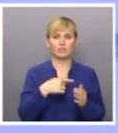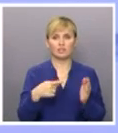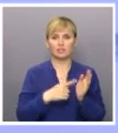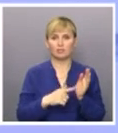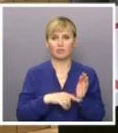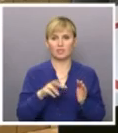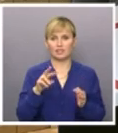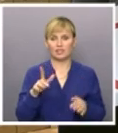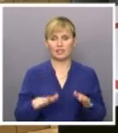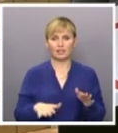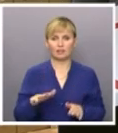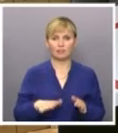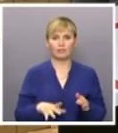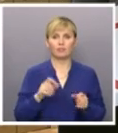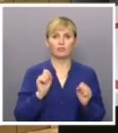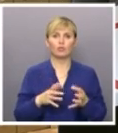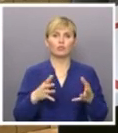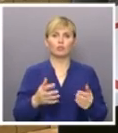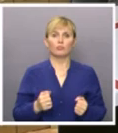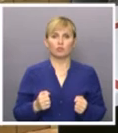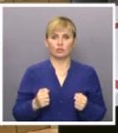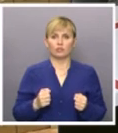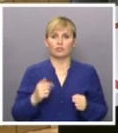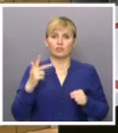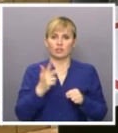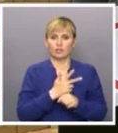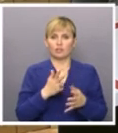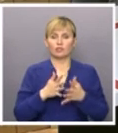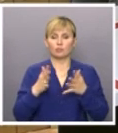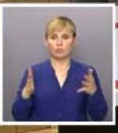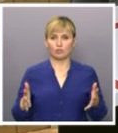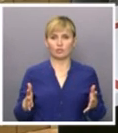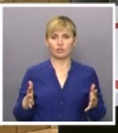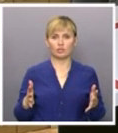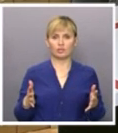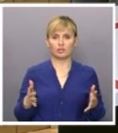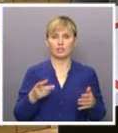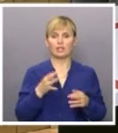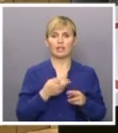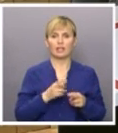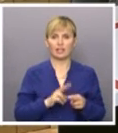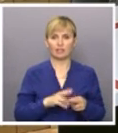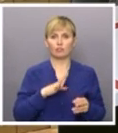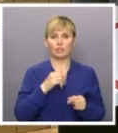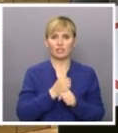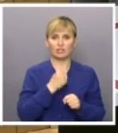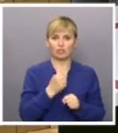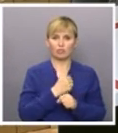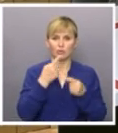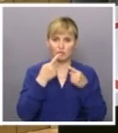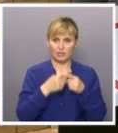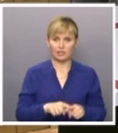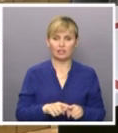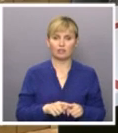килограмм. Можно получать раза в 3 больше. То есть для этого были разработаны технологии. То есть в